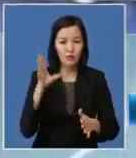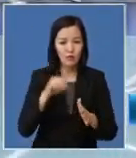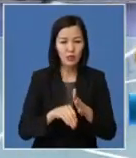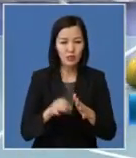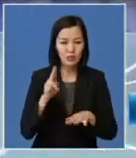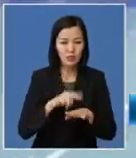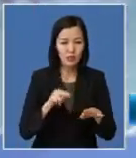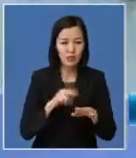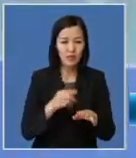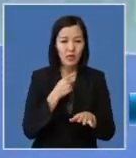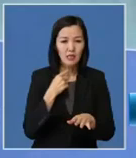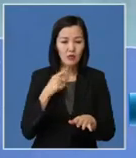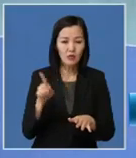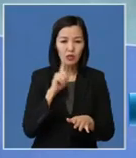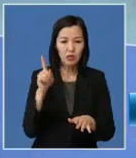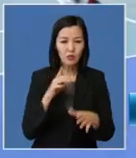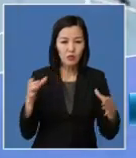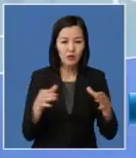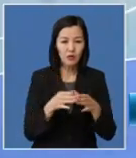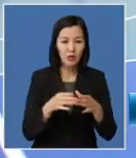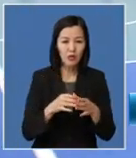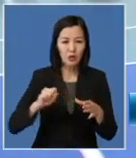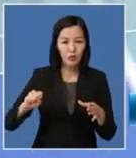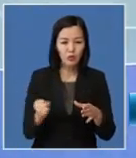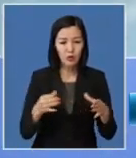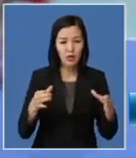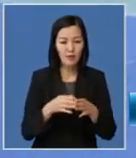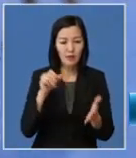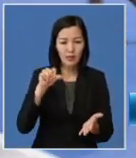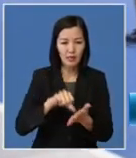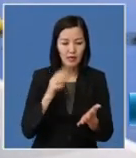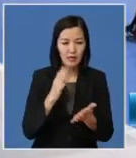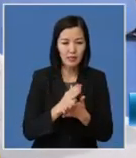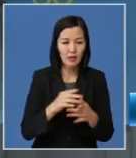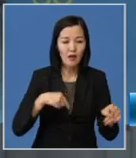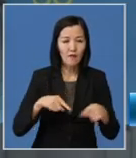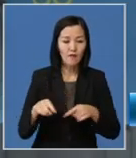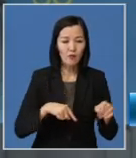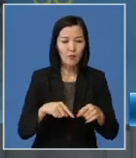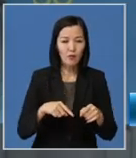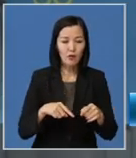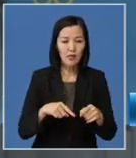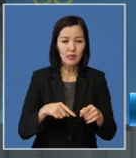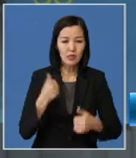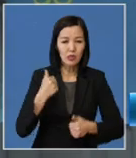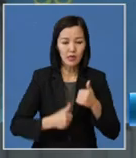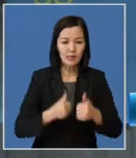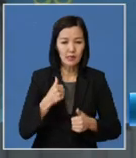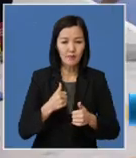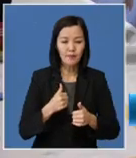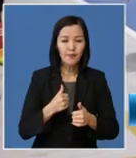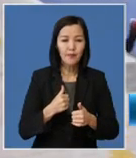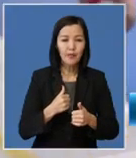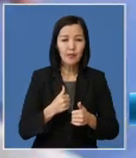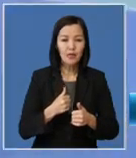құрамасы мен талдықорғандық жасөспірімдерден жасақталған достық командалары бар. Футбол ұжымдары жылда өзара жүлделі орындарды бөлісіп келеді.